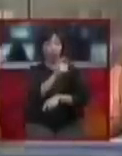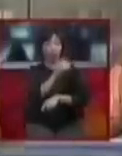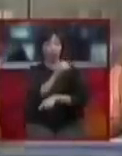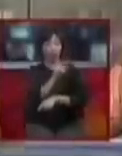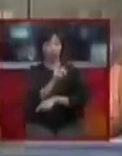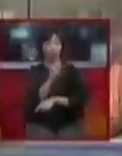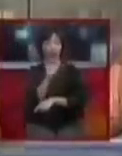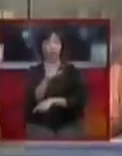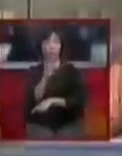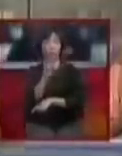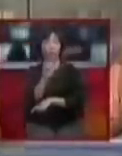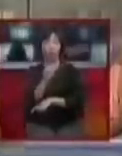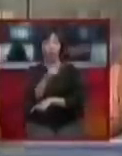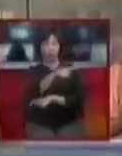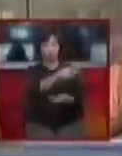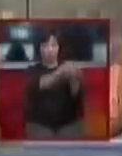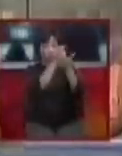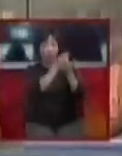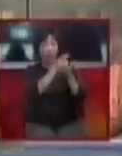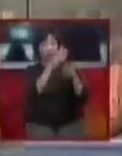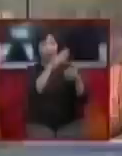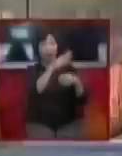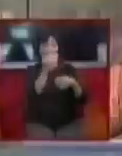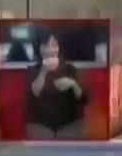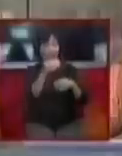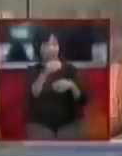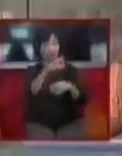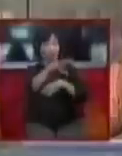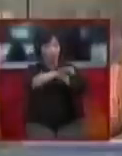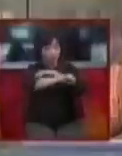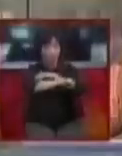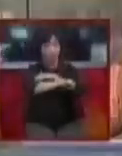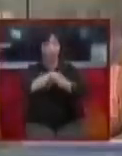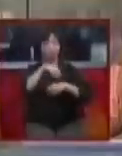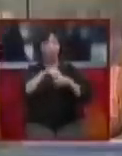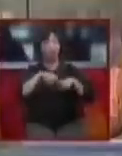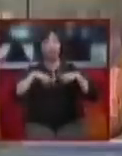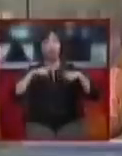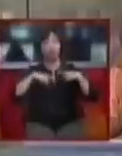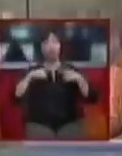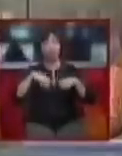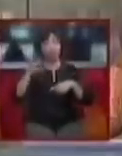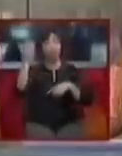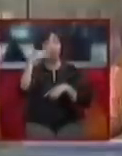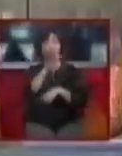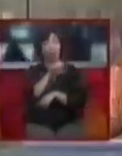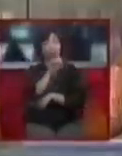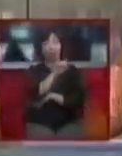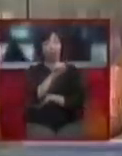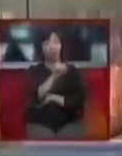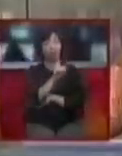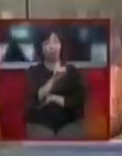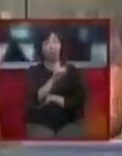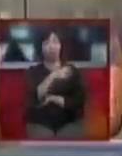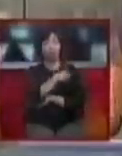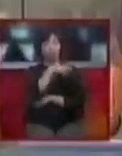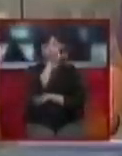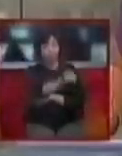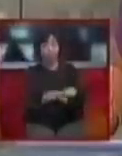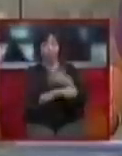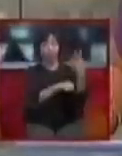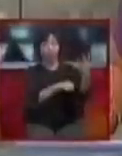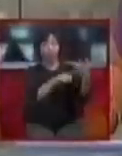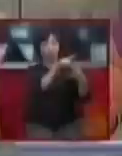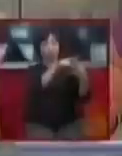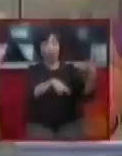Nixon Cua na binaril at pinagnakawan sa bahay ng kanyang kapatid sa Laguna nitong Sabado. Tukoy na rin ng mga pulisa ang